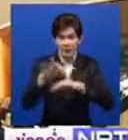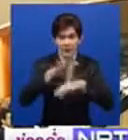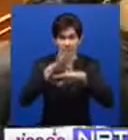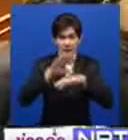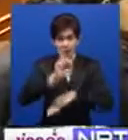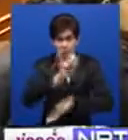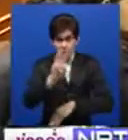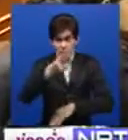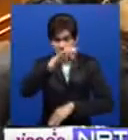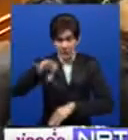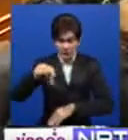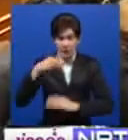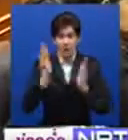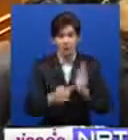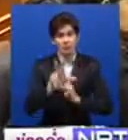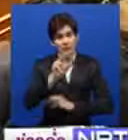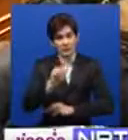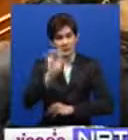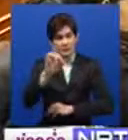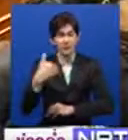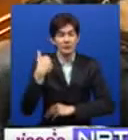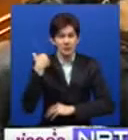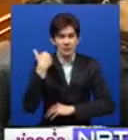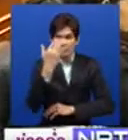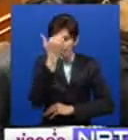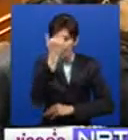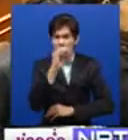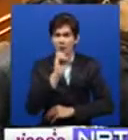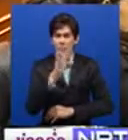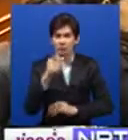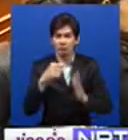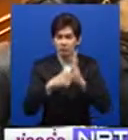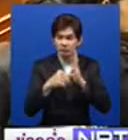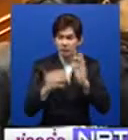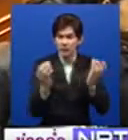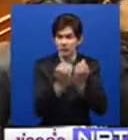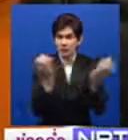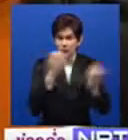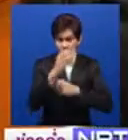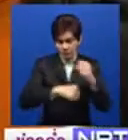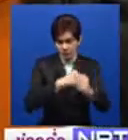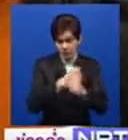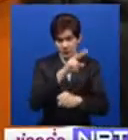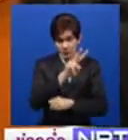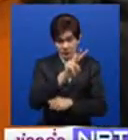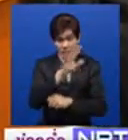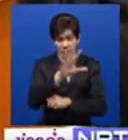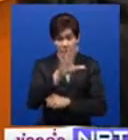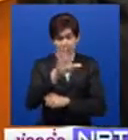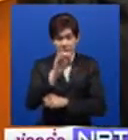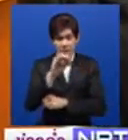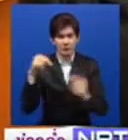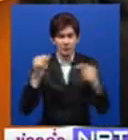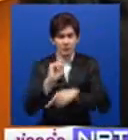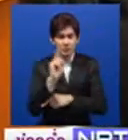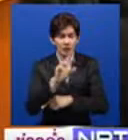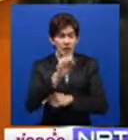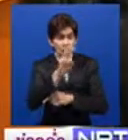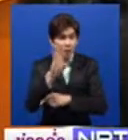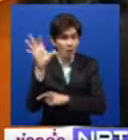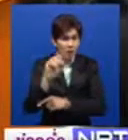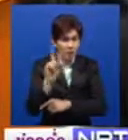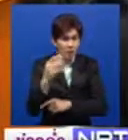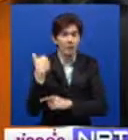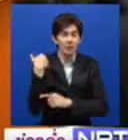สว 38คนออกจากตำแหน่งกรณีแก้ไขรัฐธรรมนูญปี 2550ประเด็นที่มาสวโดย